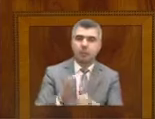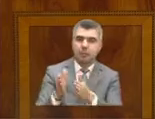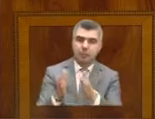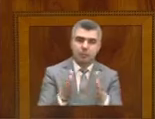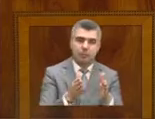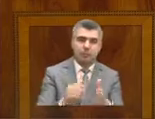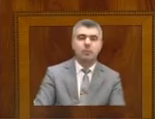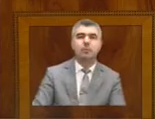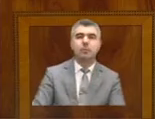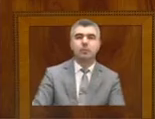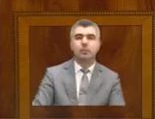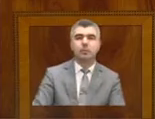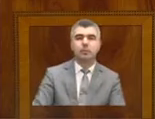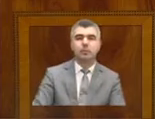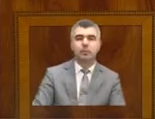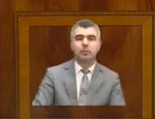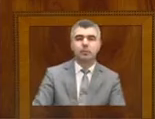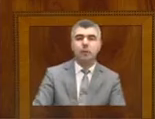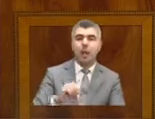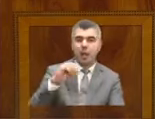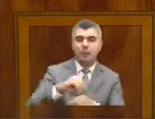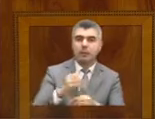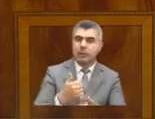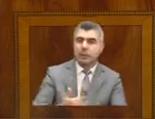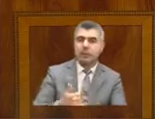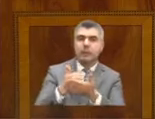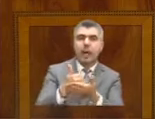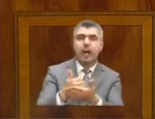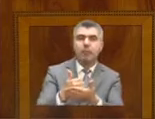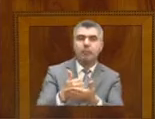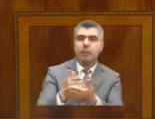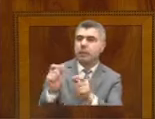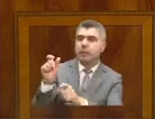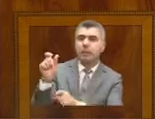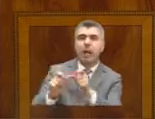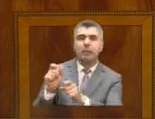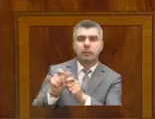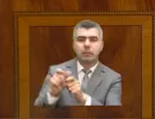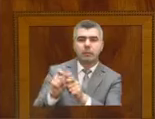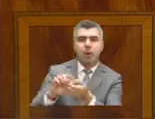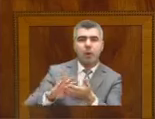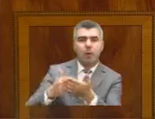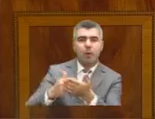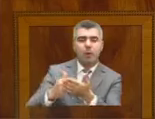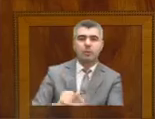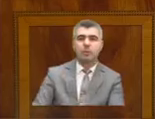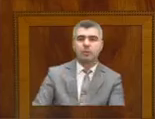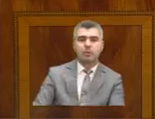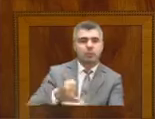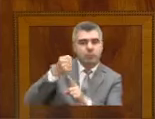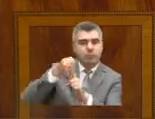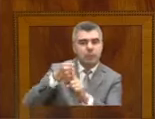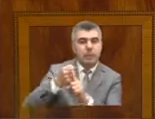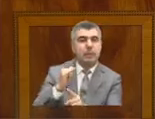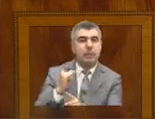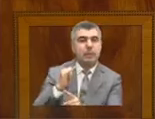حضرات السيدات والسادة، فيما يخص دعم القدرة الشرائية للمواطنين، ستواصل الحكومة خلال